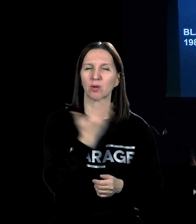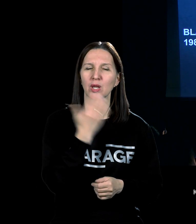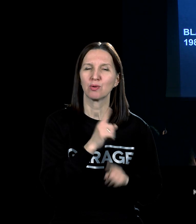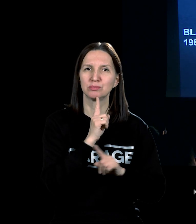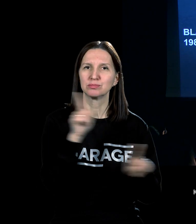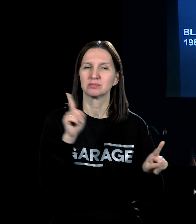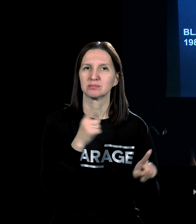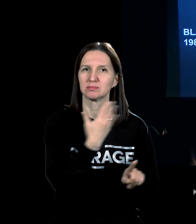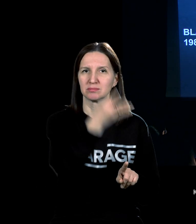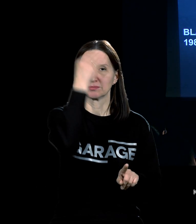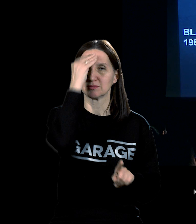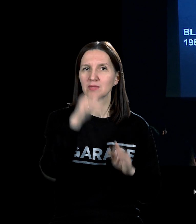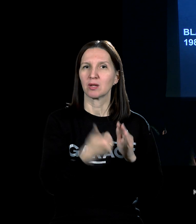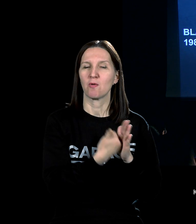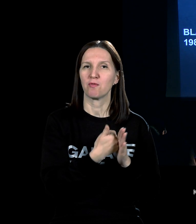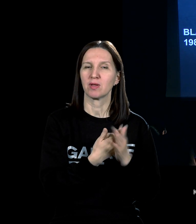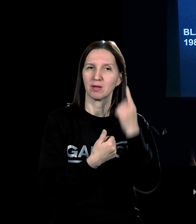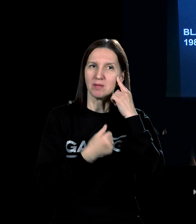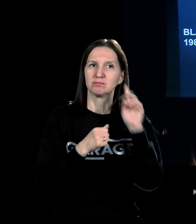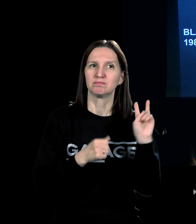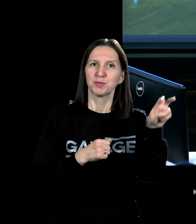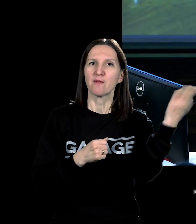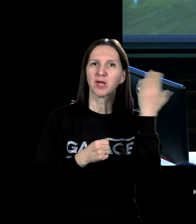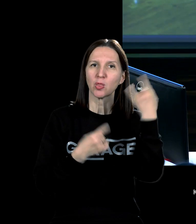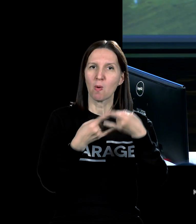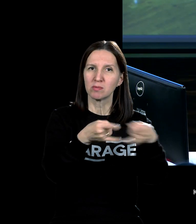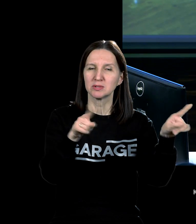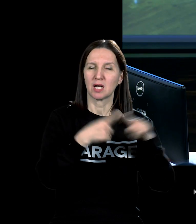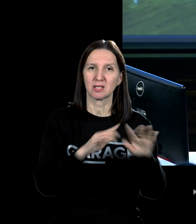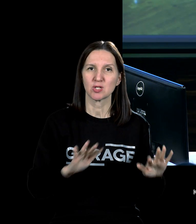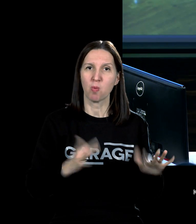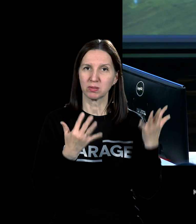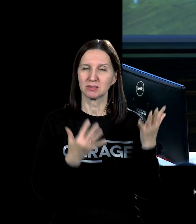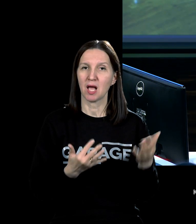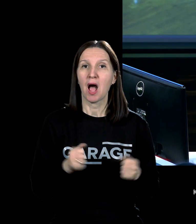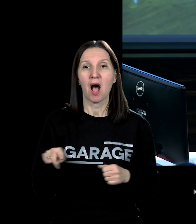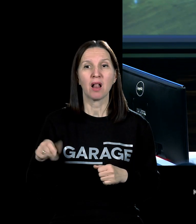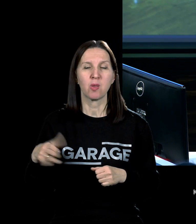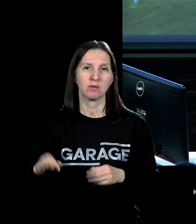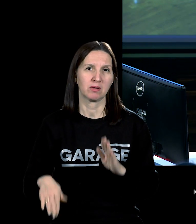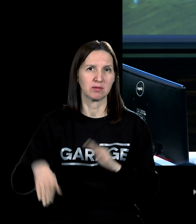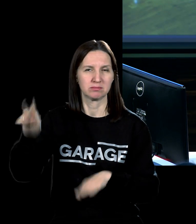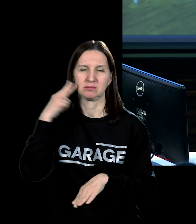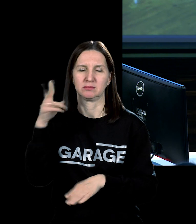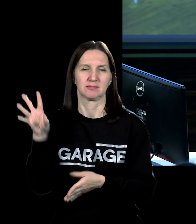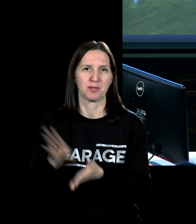штучным опытом каждый раз. Это событие. И Лонго вырос на телевизоре.